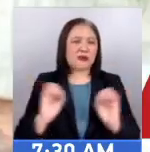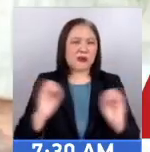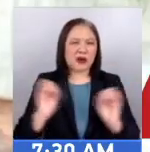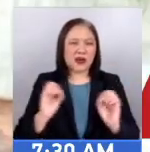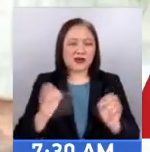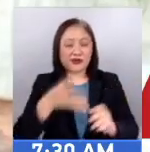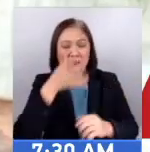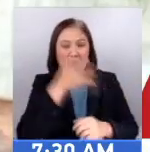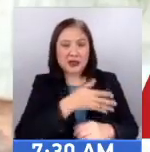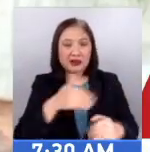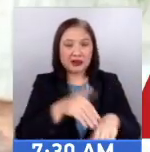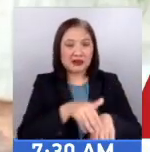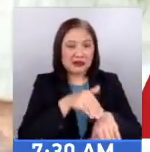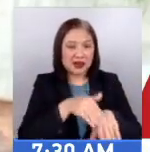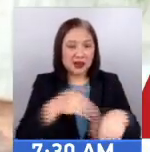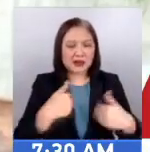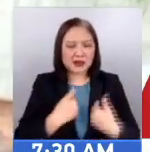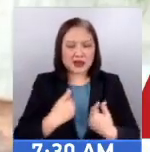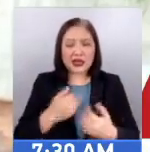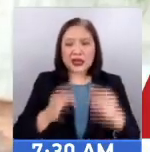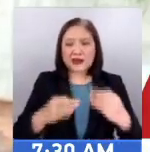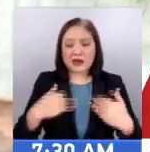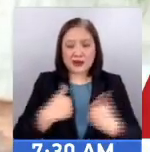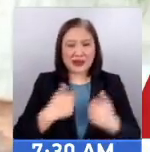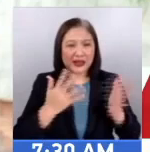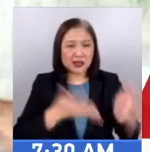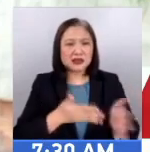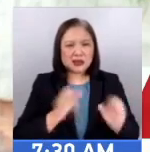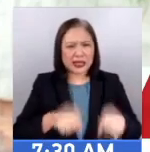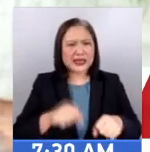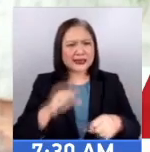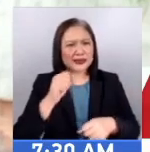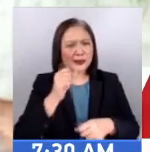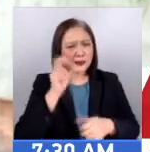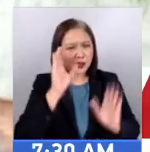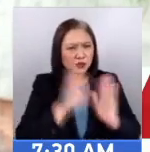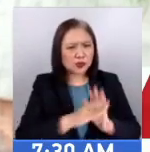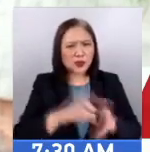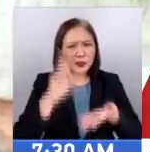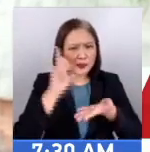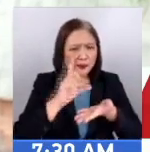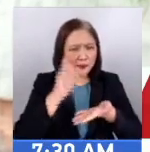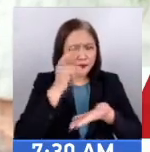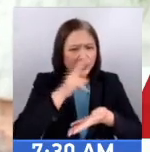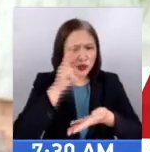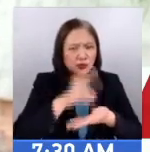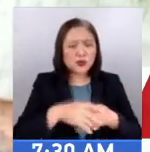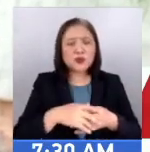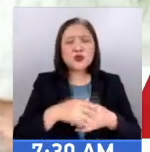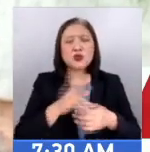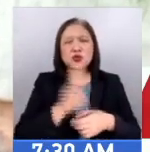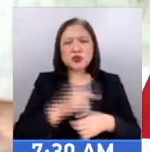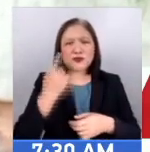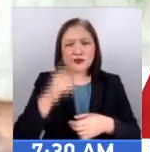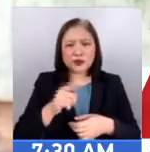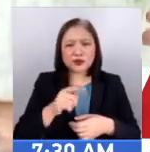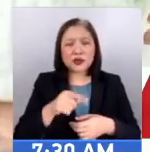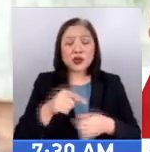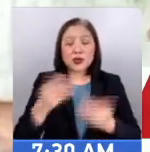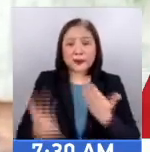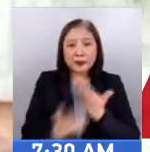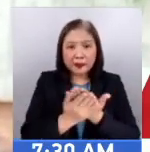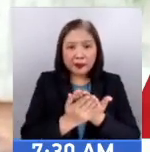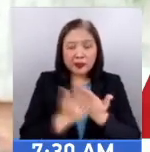animal neglect, sure, you can take a picture, take a video, pero gamitin yung video at picture na yon sa iyong affidavit. Magpasa muna